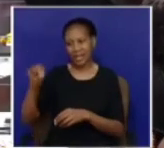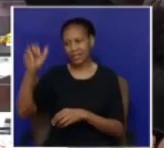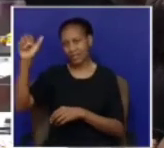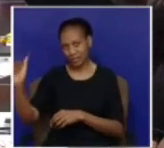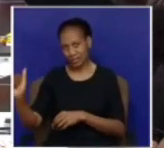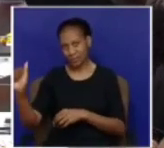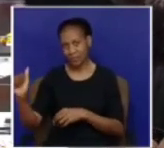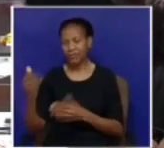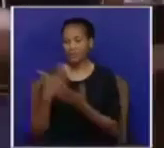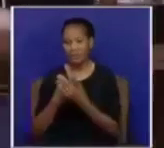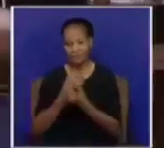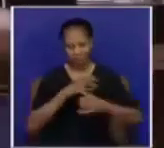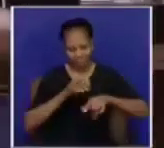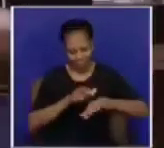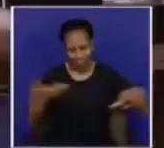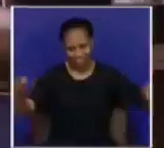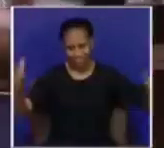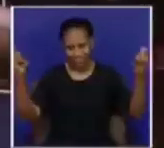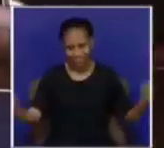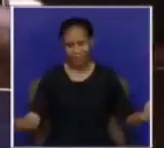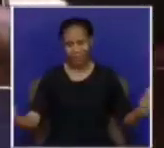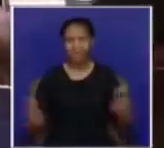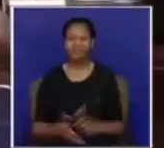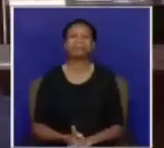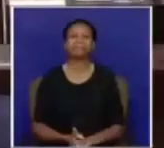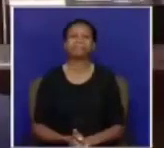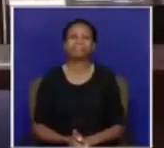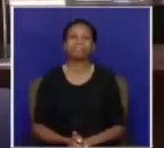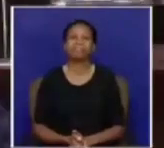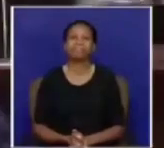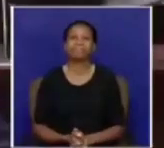Assembly. You can take your seats. Thank you.